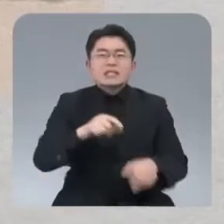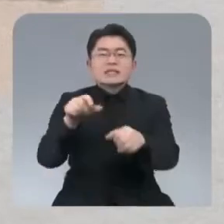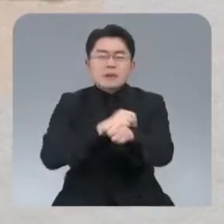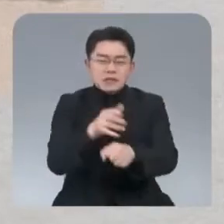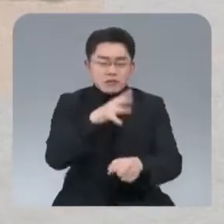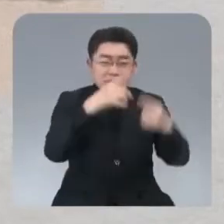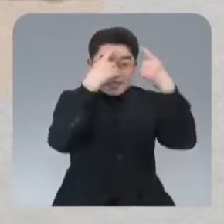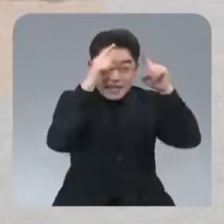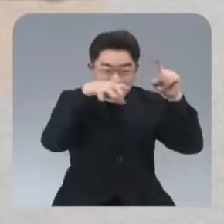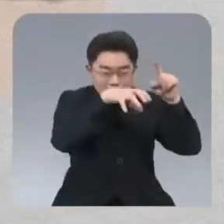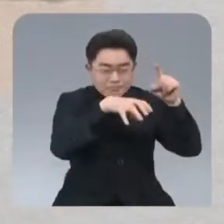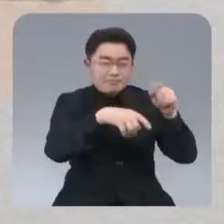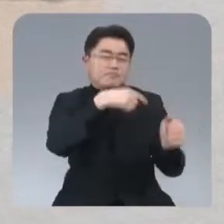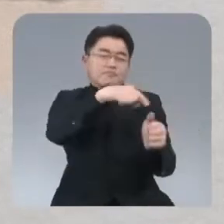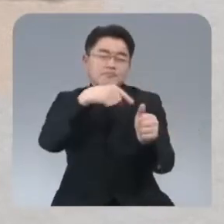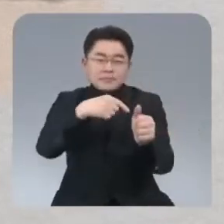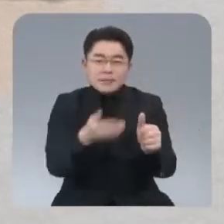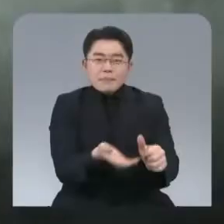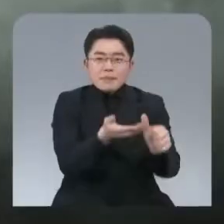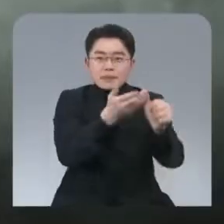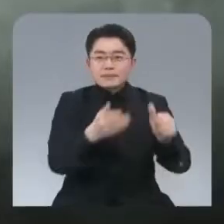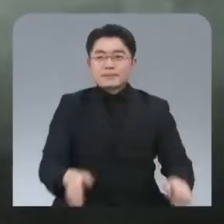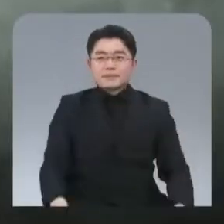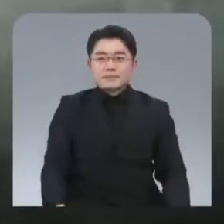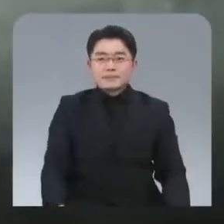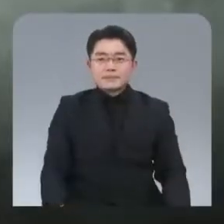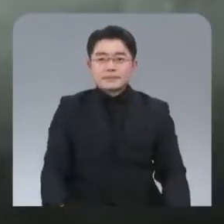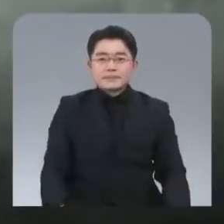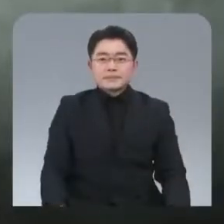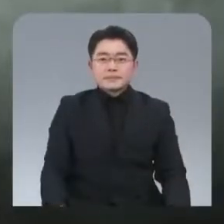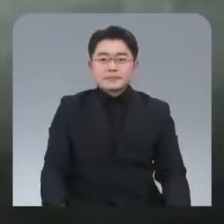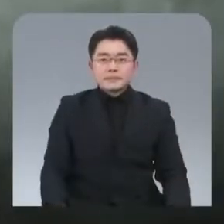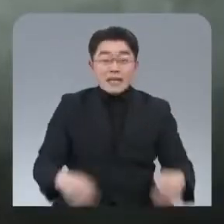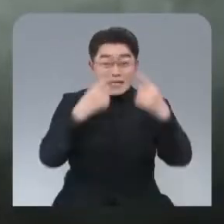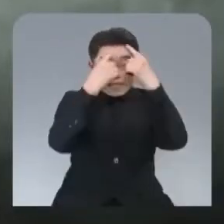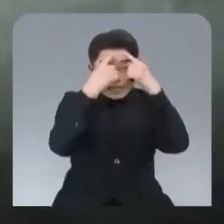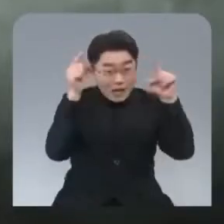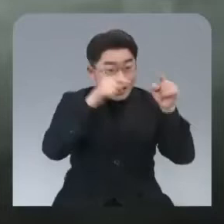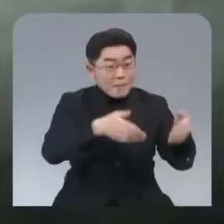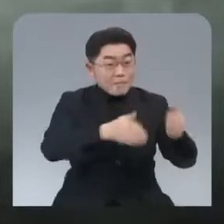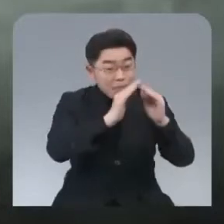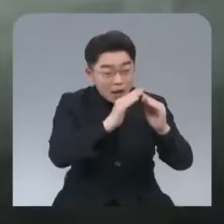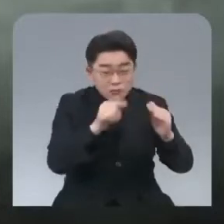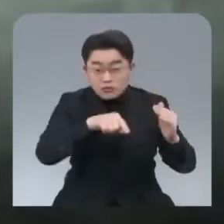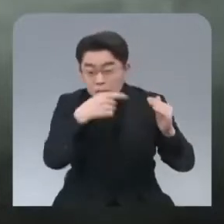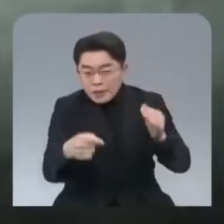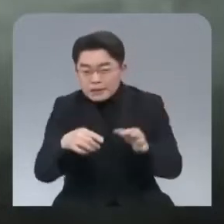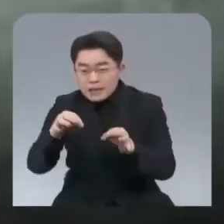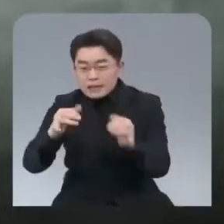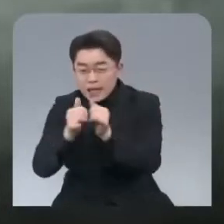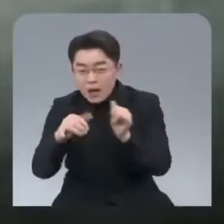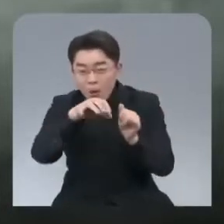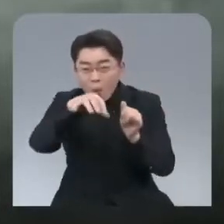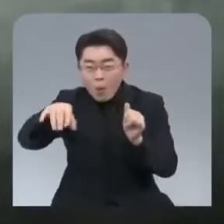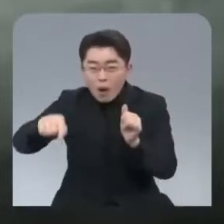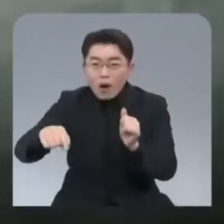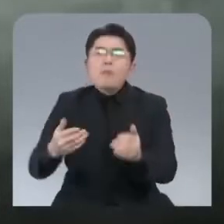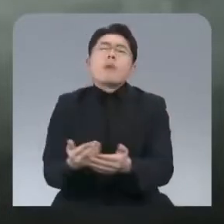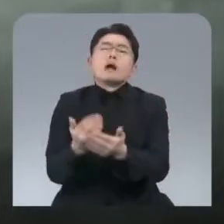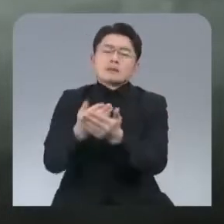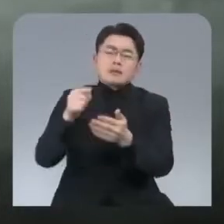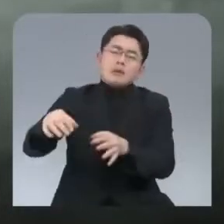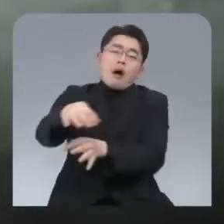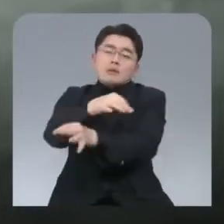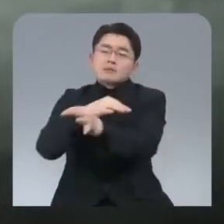지방을 살리겠다 고 밝혔습니다 대학 때문에 그 주변에 보상 공인 분들 그리고 그 지역의